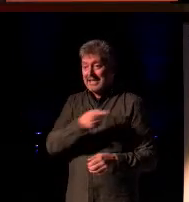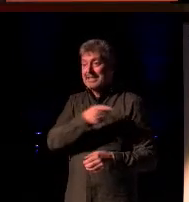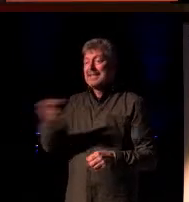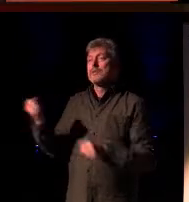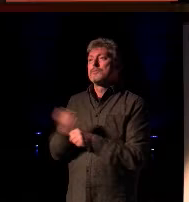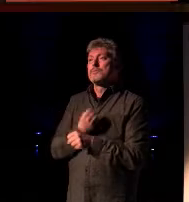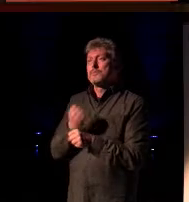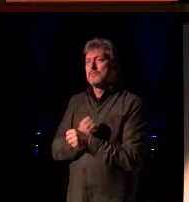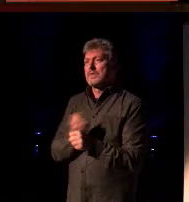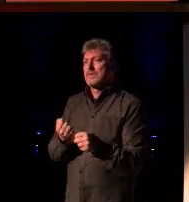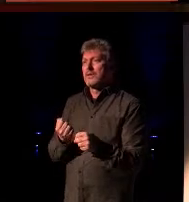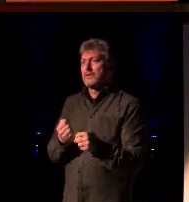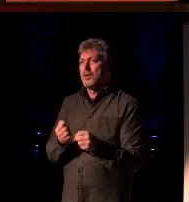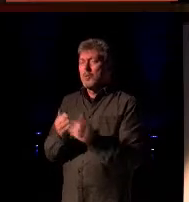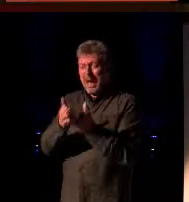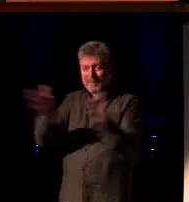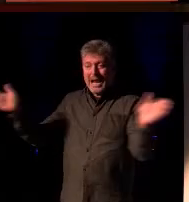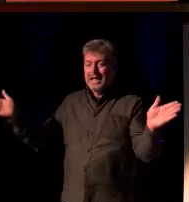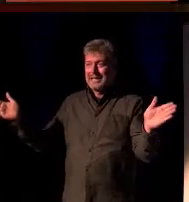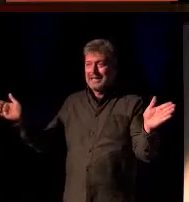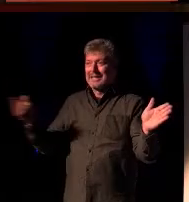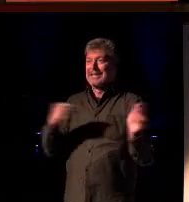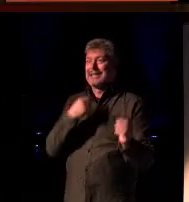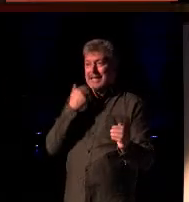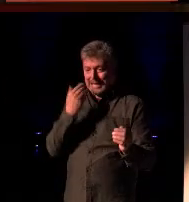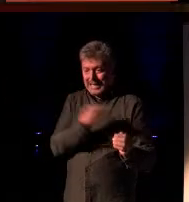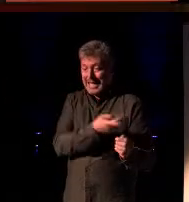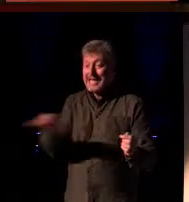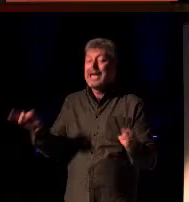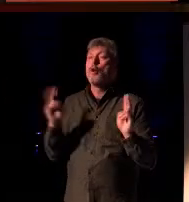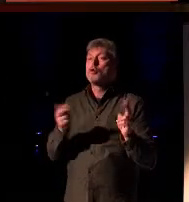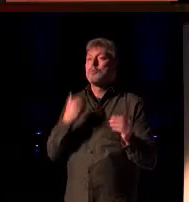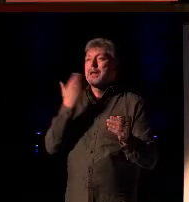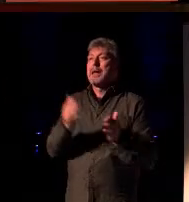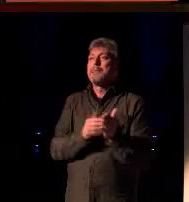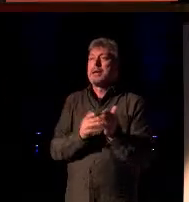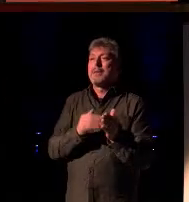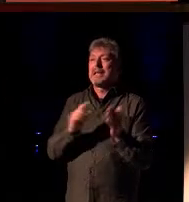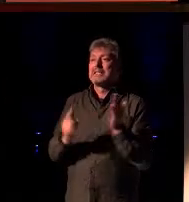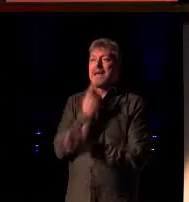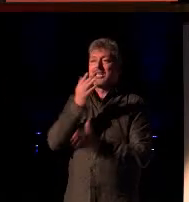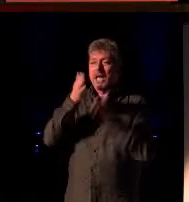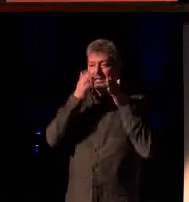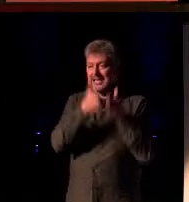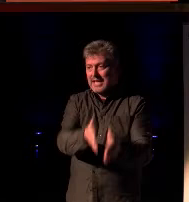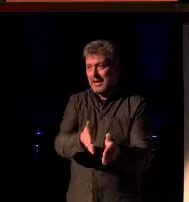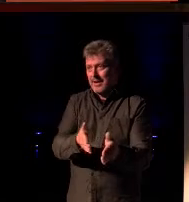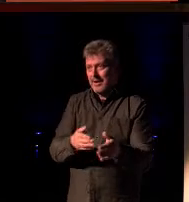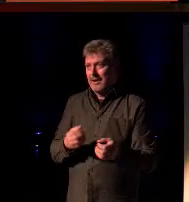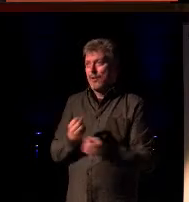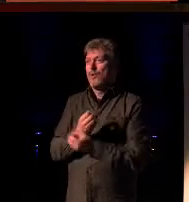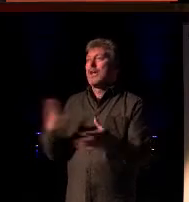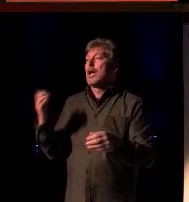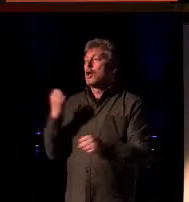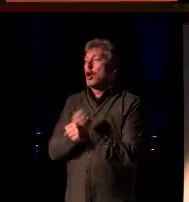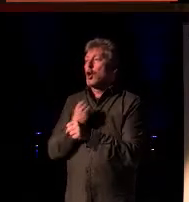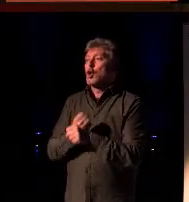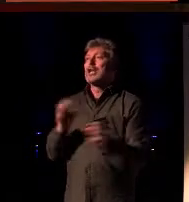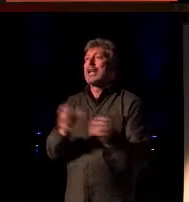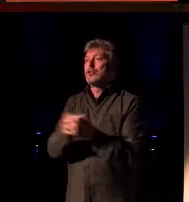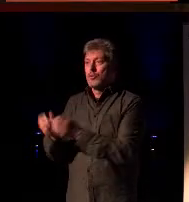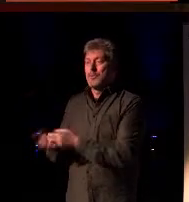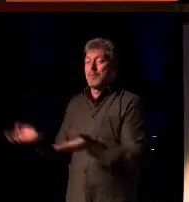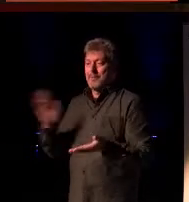bredt, blir mer spesialiserte, og flere yrkesgrupper blir involvert i